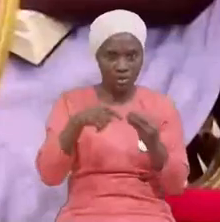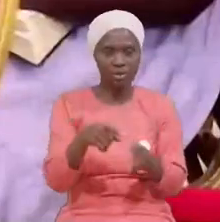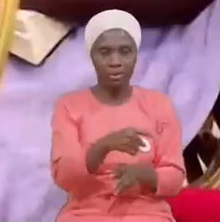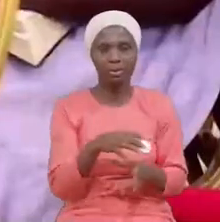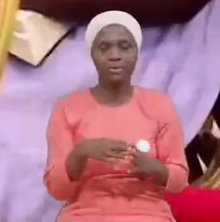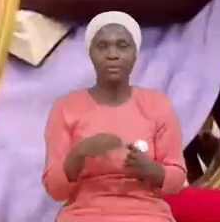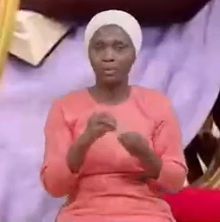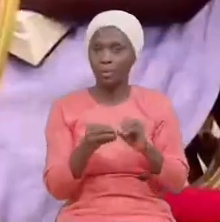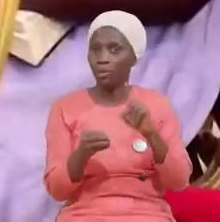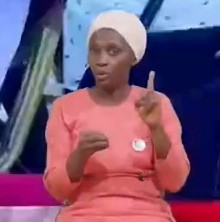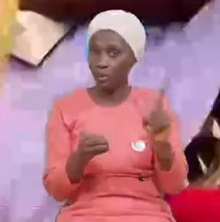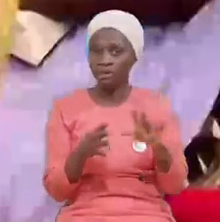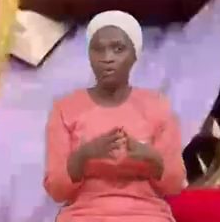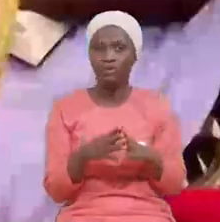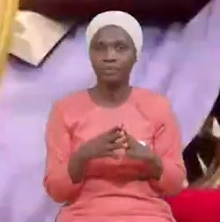Premièrement,